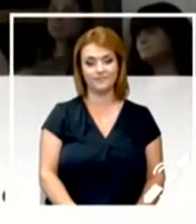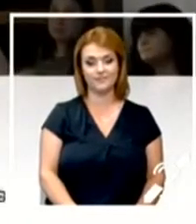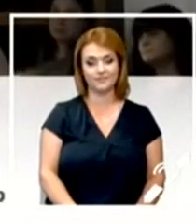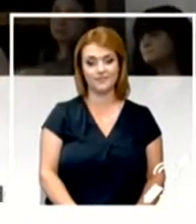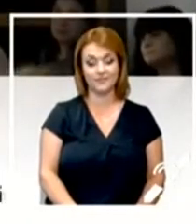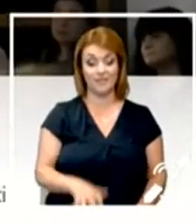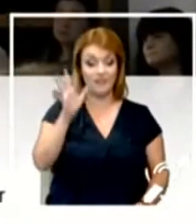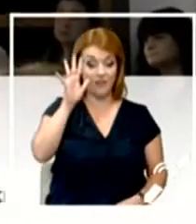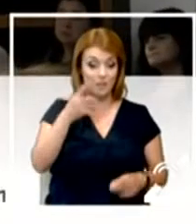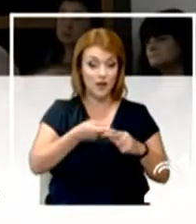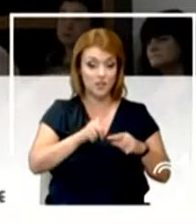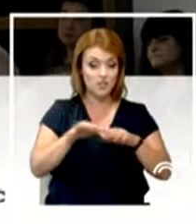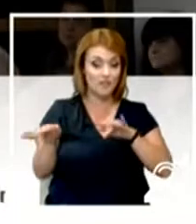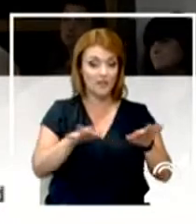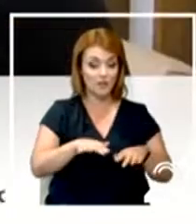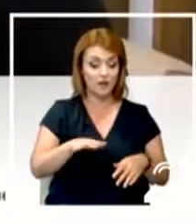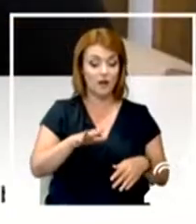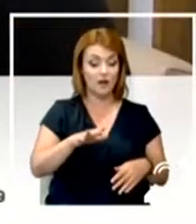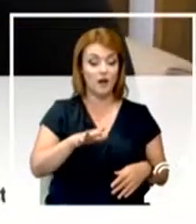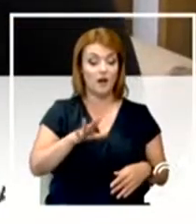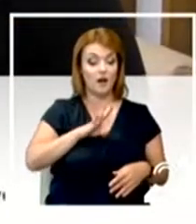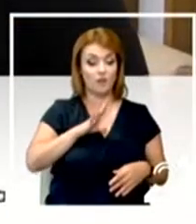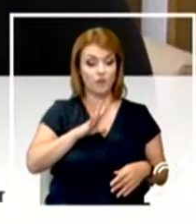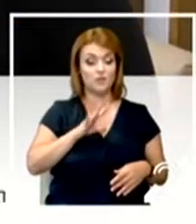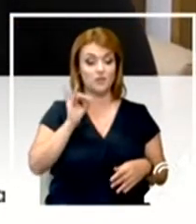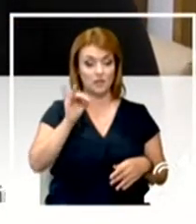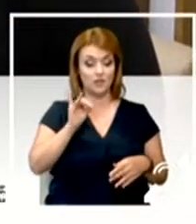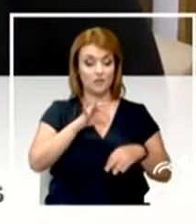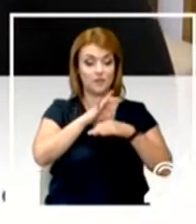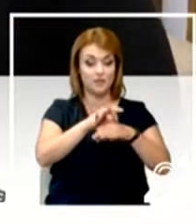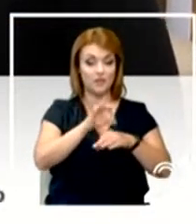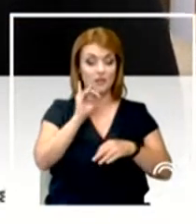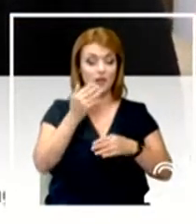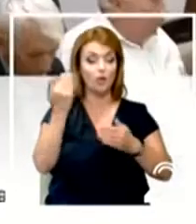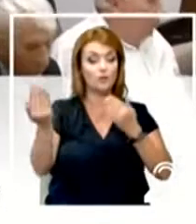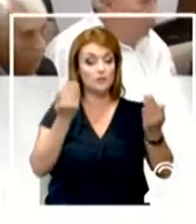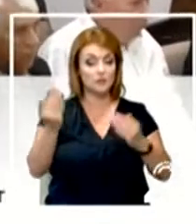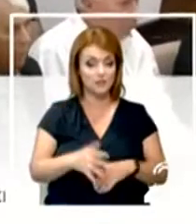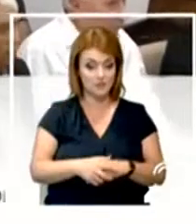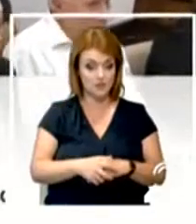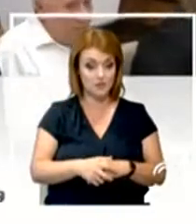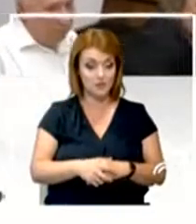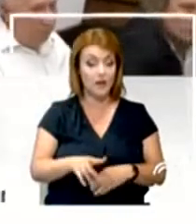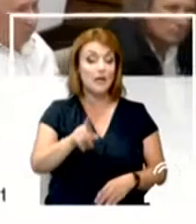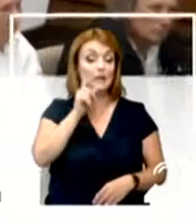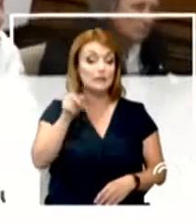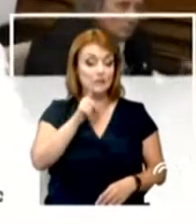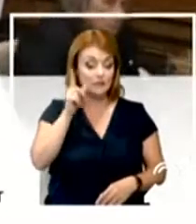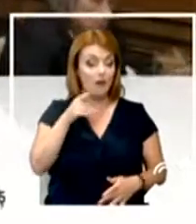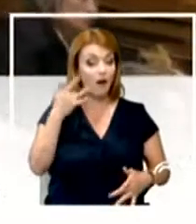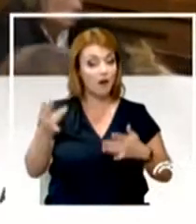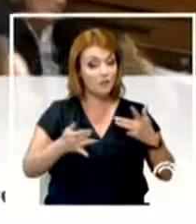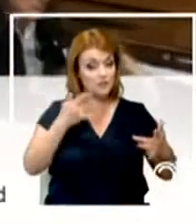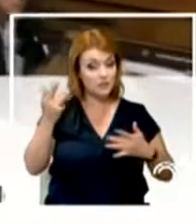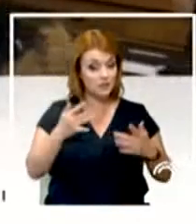în cadrul Cenaclului Literar a fost prezentată și expoziția de artă a lui Constantin Purici, un tânăr artist care s-a născut la București, a studiat